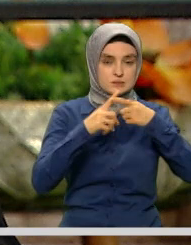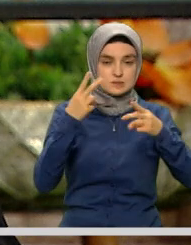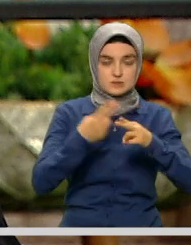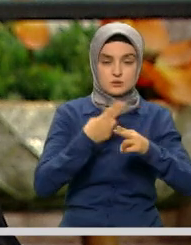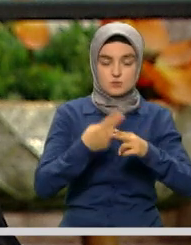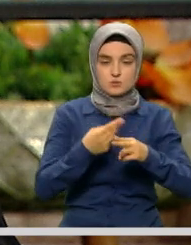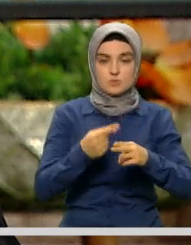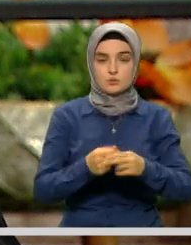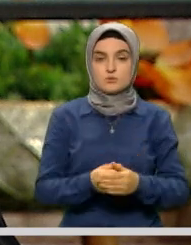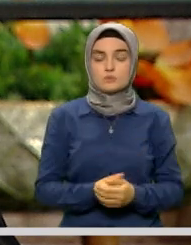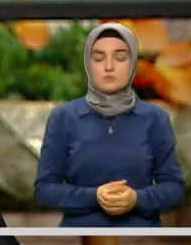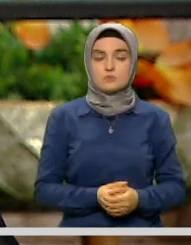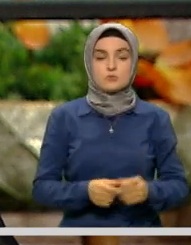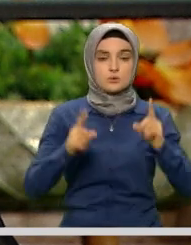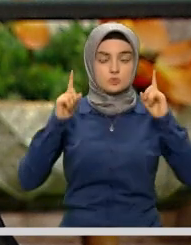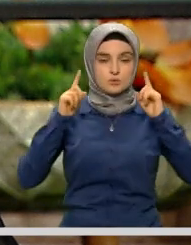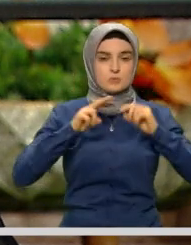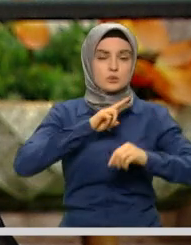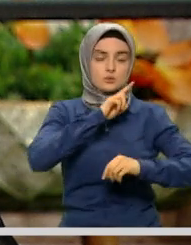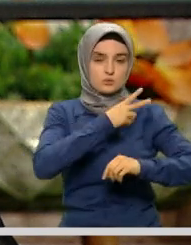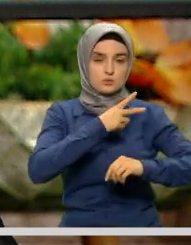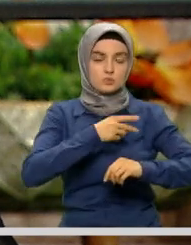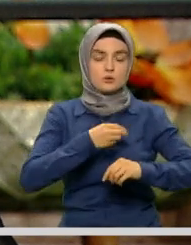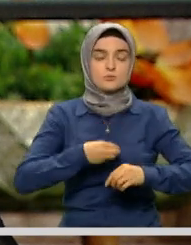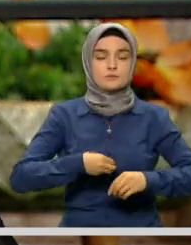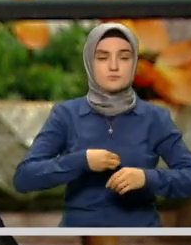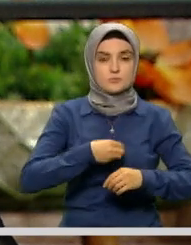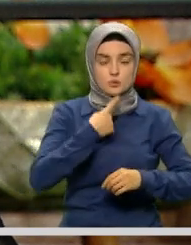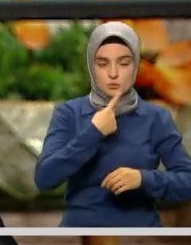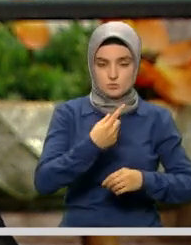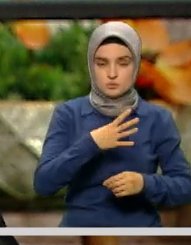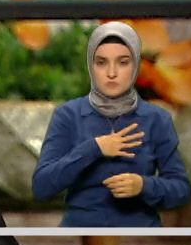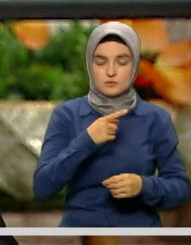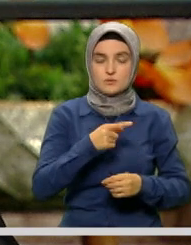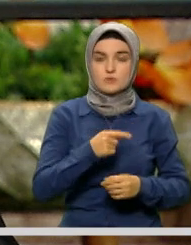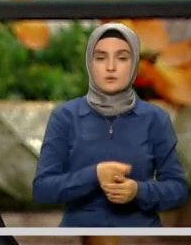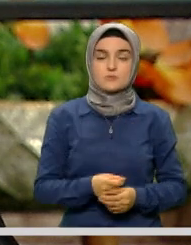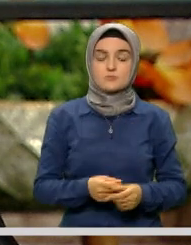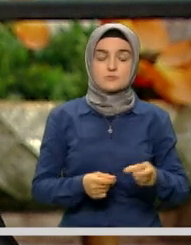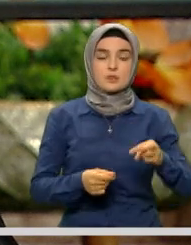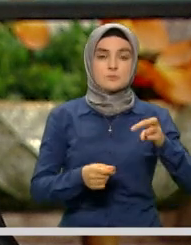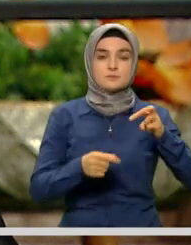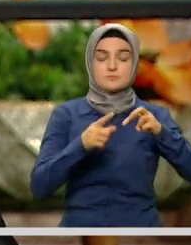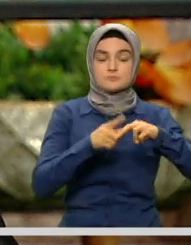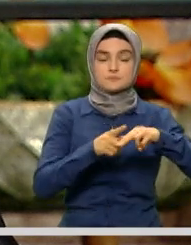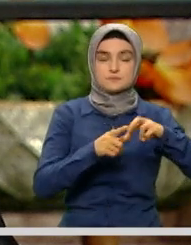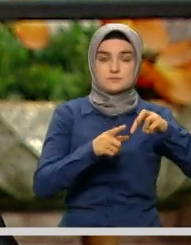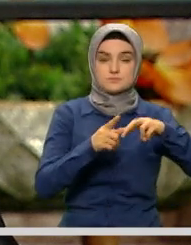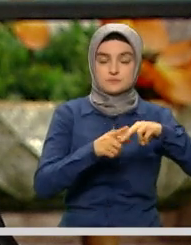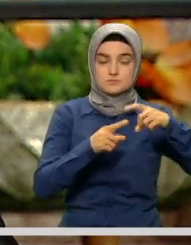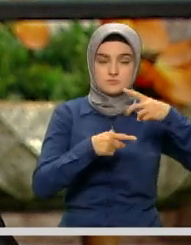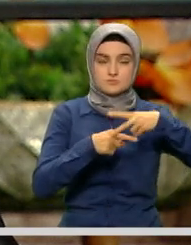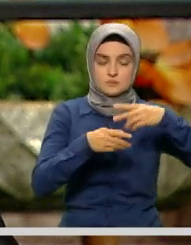tevbe günah itirafı vardır. Yani papazların önüne giderler, belli bir para verirler ve o paranın